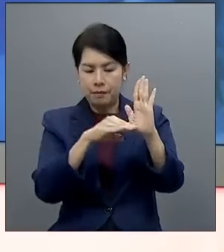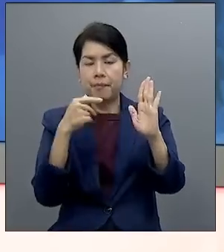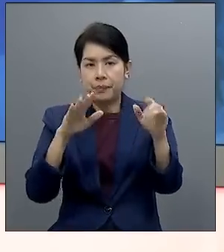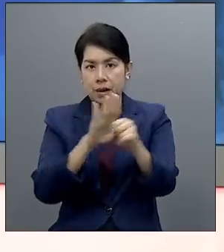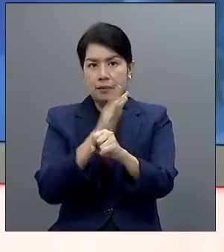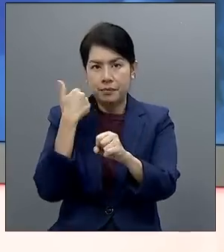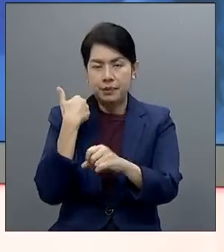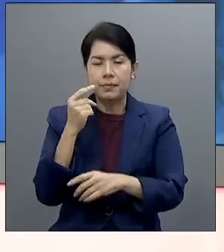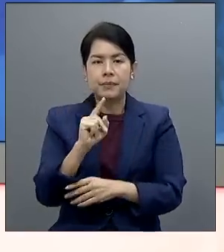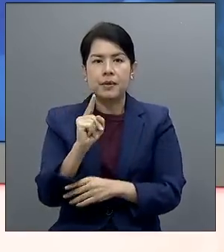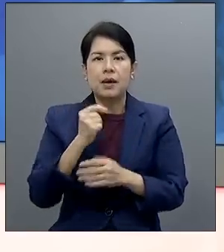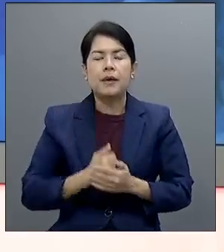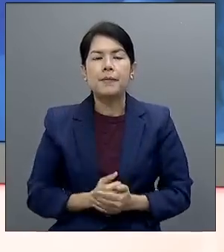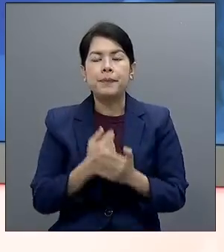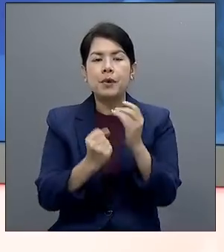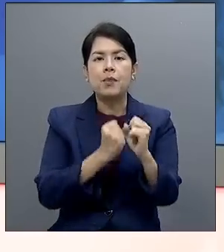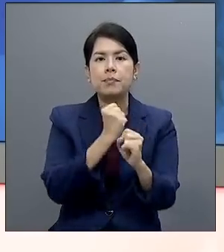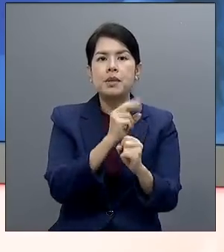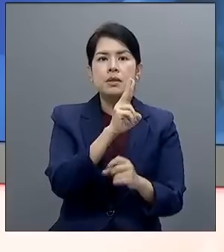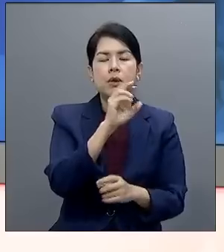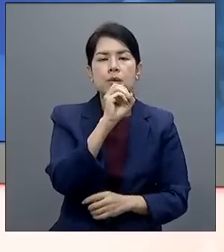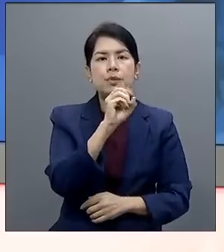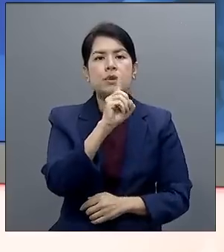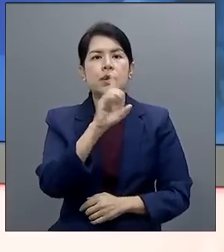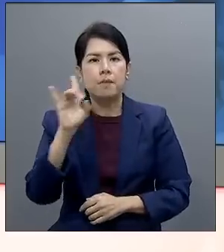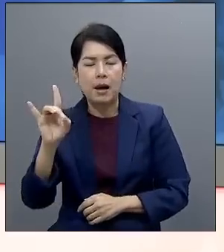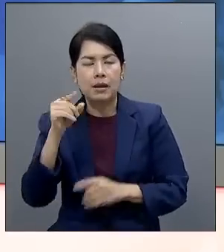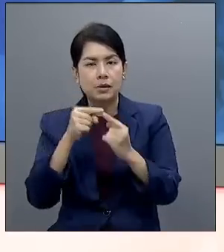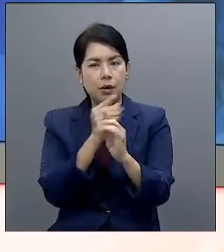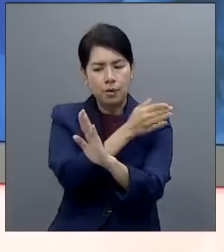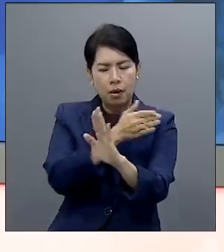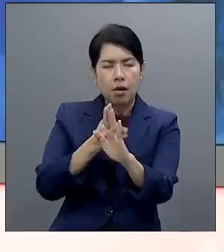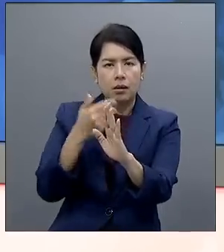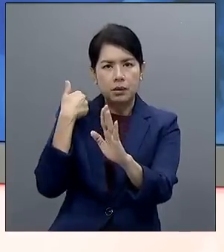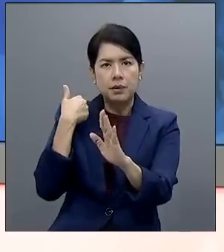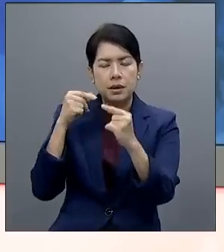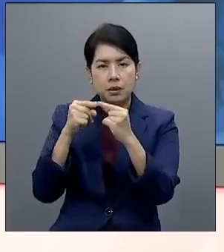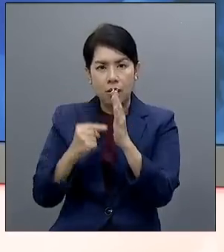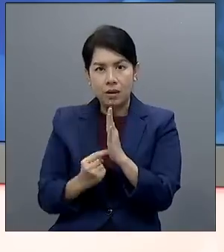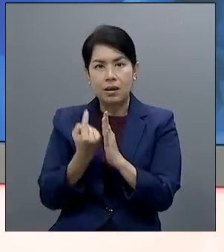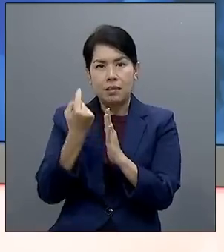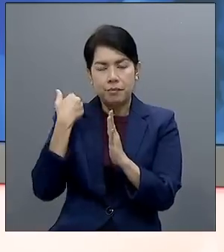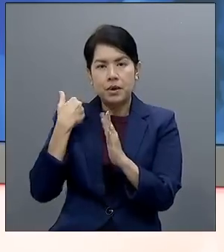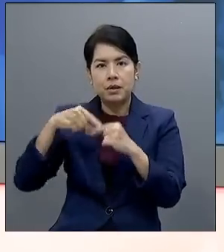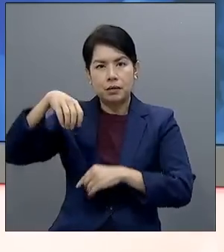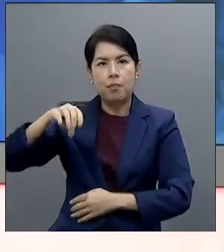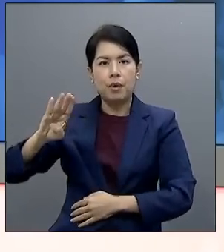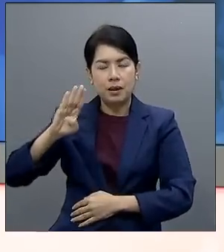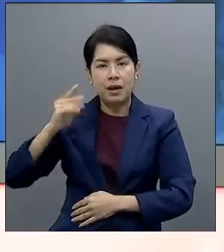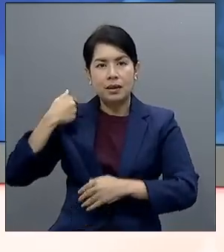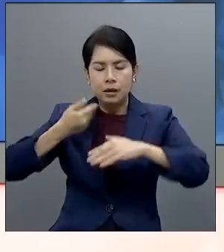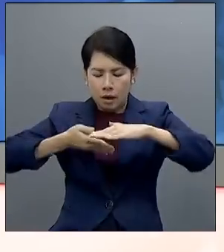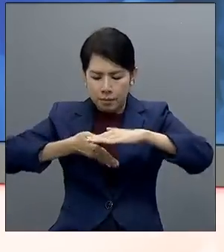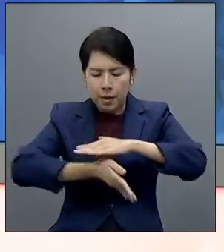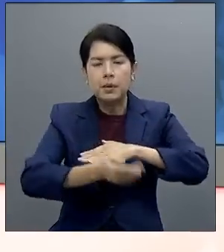สมแล้วหรือยังนะคะซึ่งปี 2018คุณผู้ชมคือปีที่เรื่องราวต่างๆถูกจุดขึ้นมาเป็นประเด็นร้อนนะคะถึง